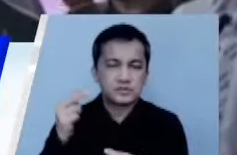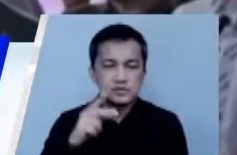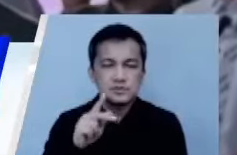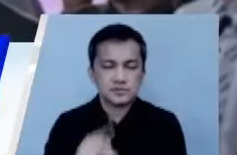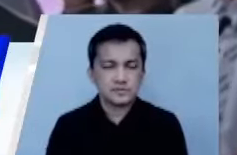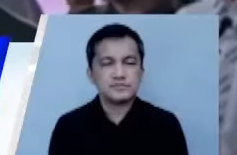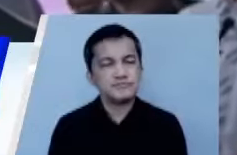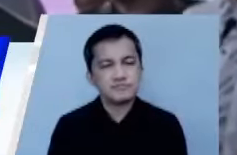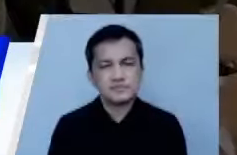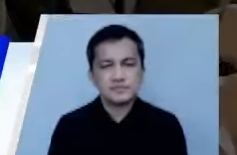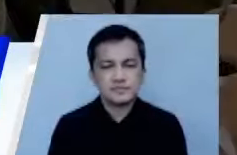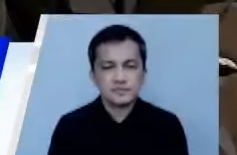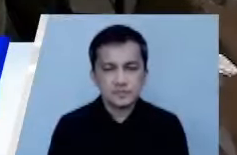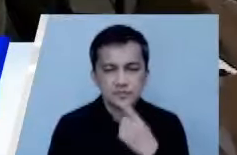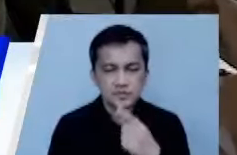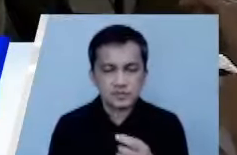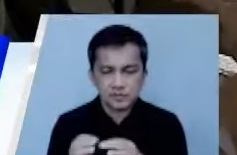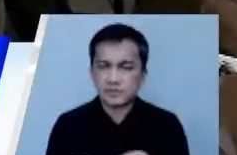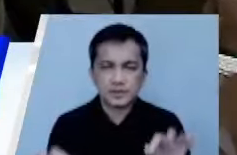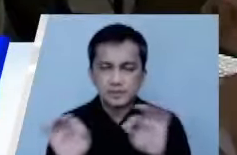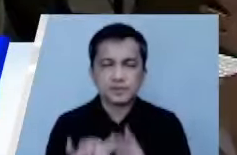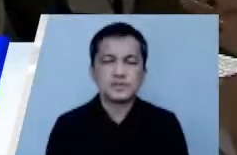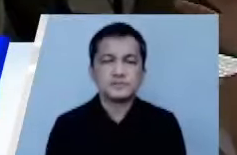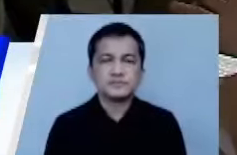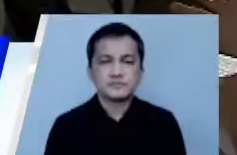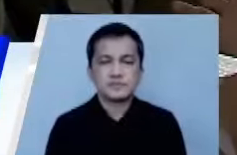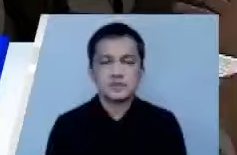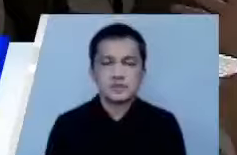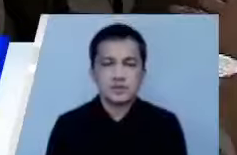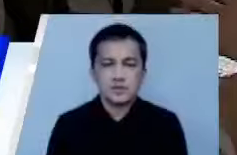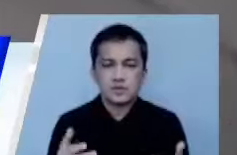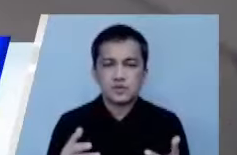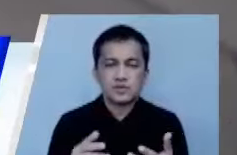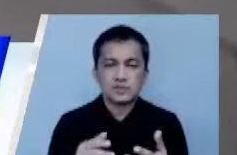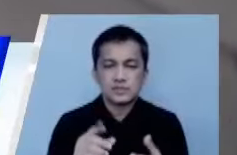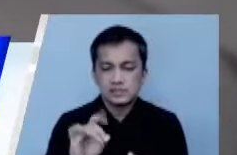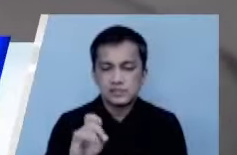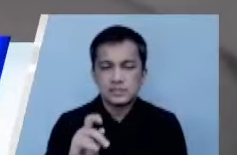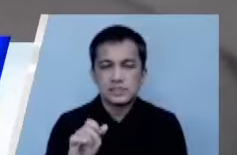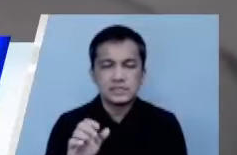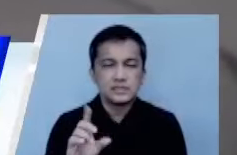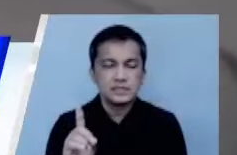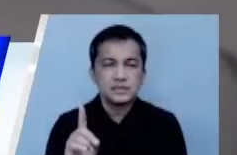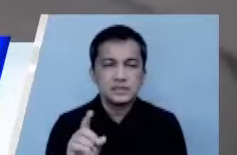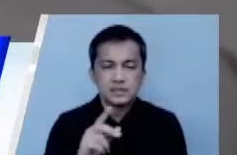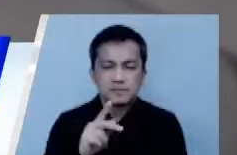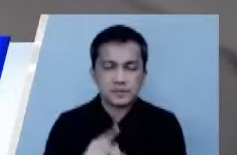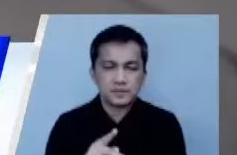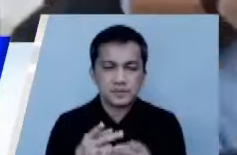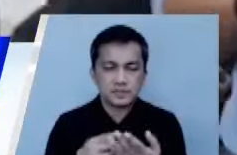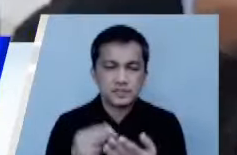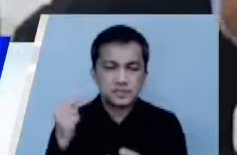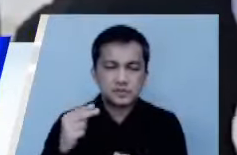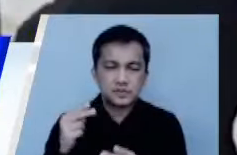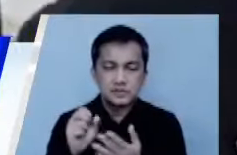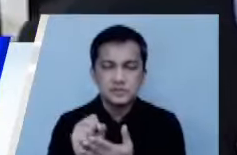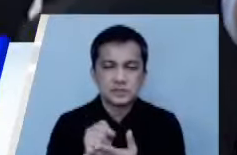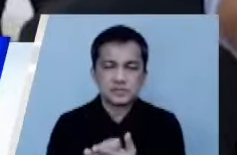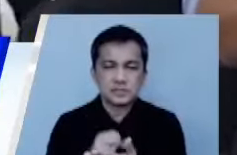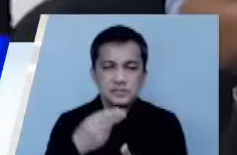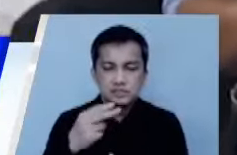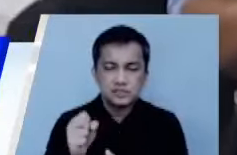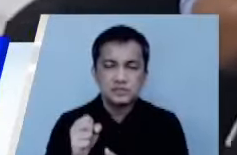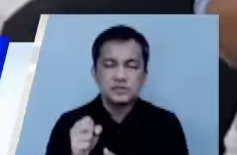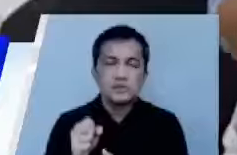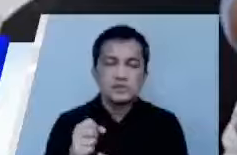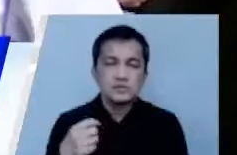for me that is so important matatandaang walang dedicated philippin history subject sa high school curriculum simula Nong 2014 sabi ni Marcos ang gusto